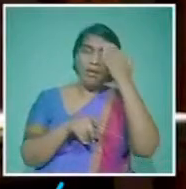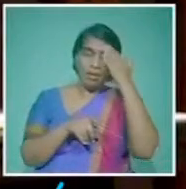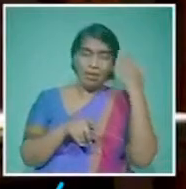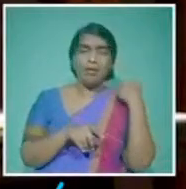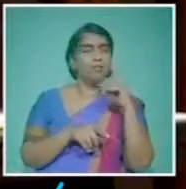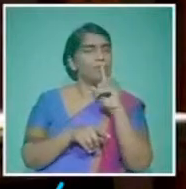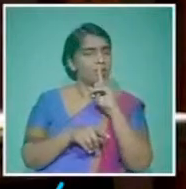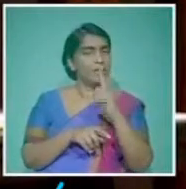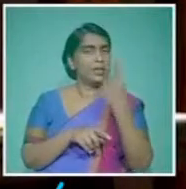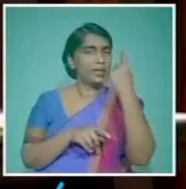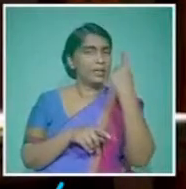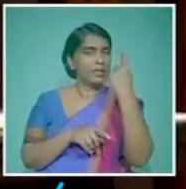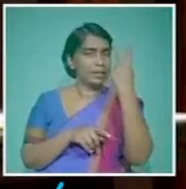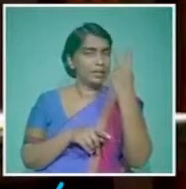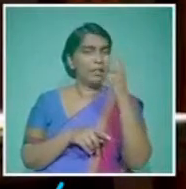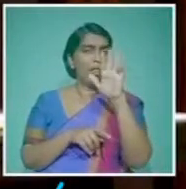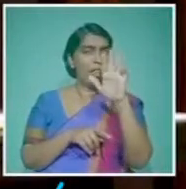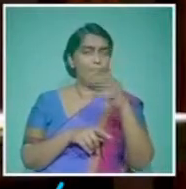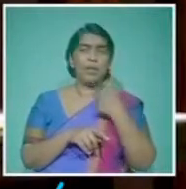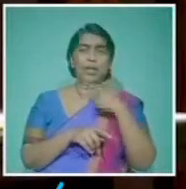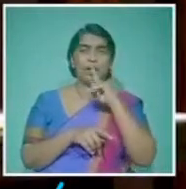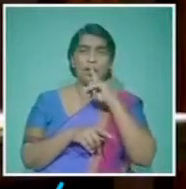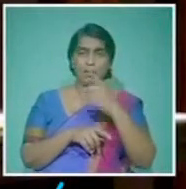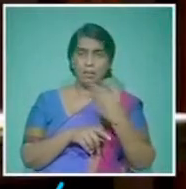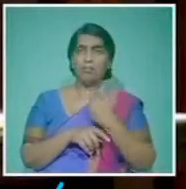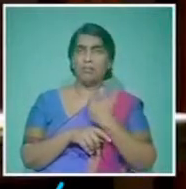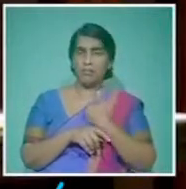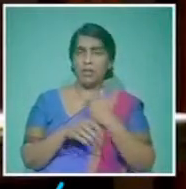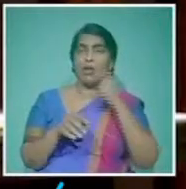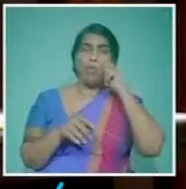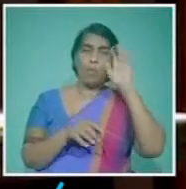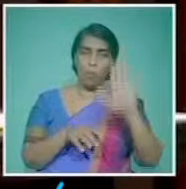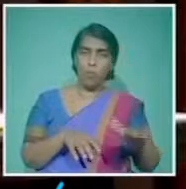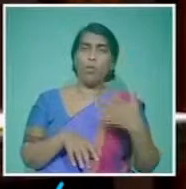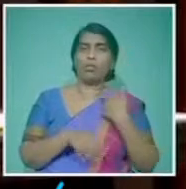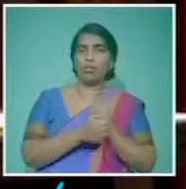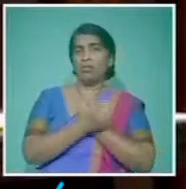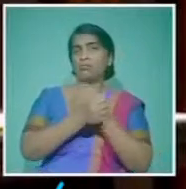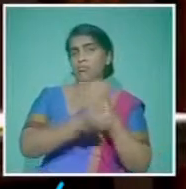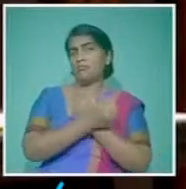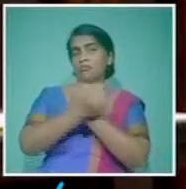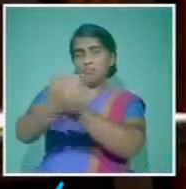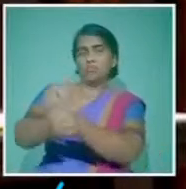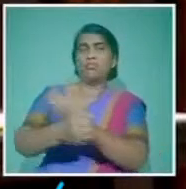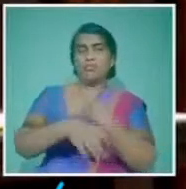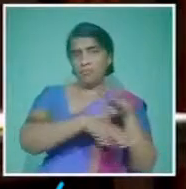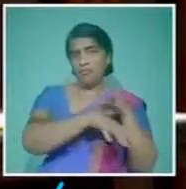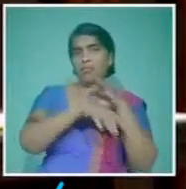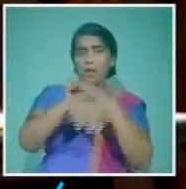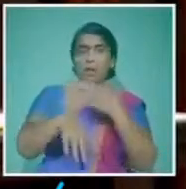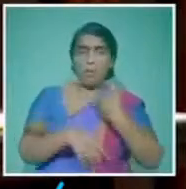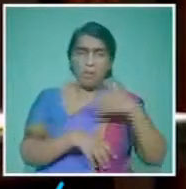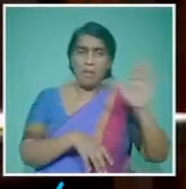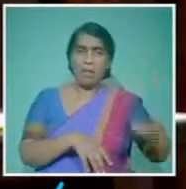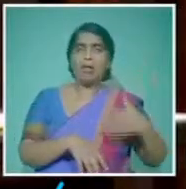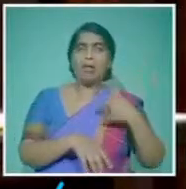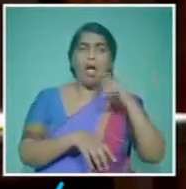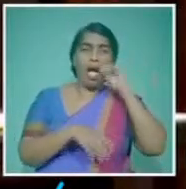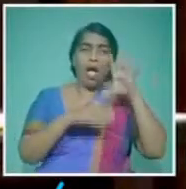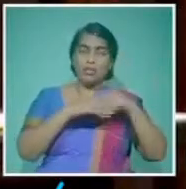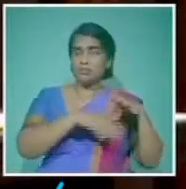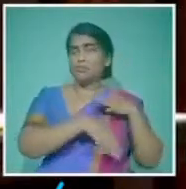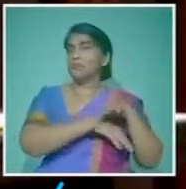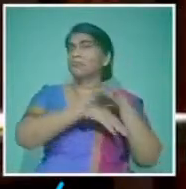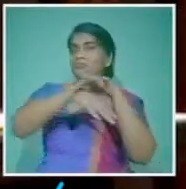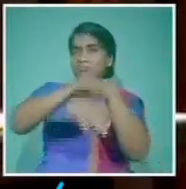Kian, Egdas the Das Namedi Apigila Mamatama Metana Mage Putaman Bardi Lavi. Mamatama Mage Darua Mage Samyagila Bardi